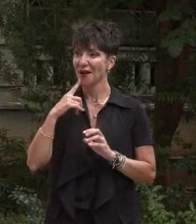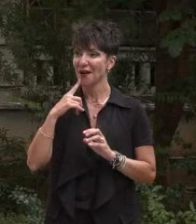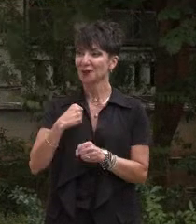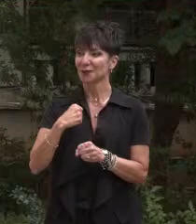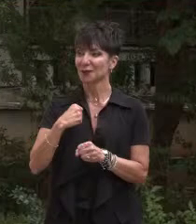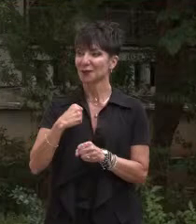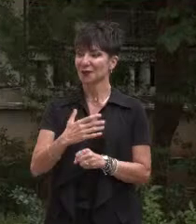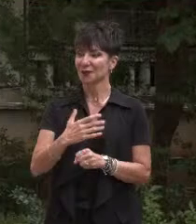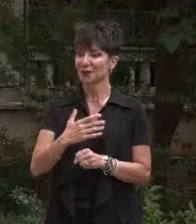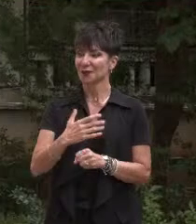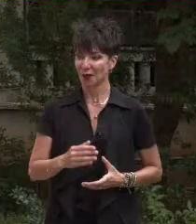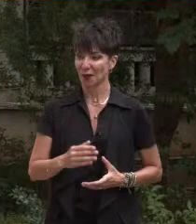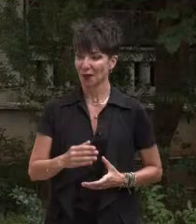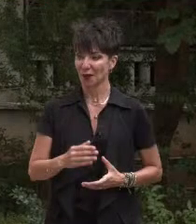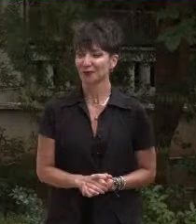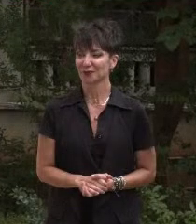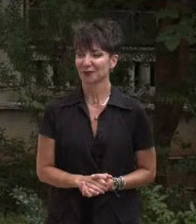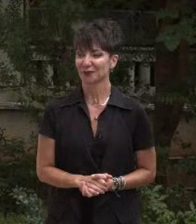έργο.